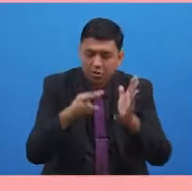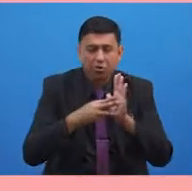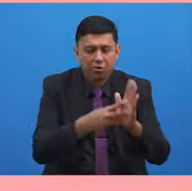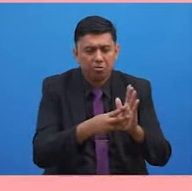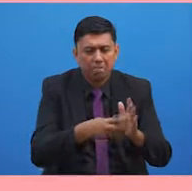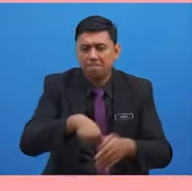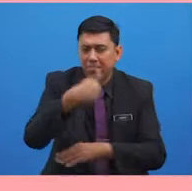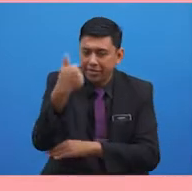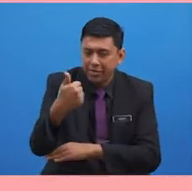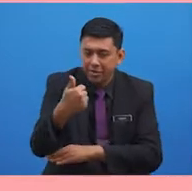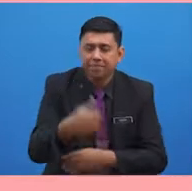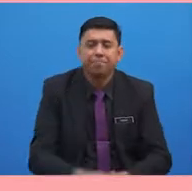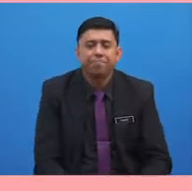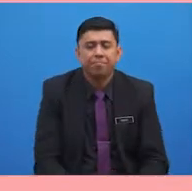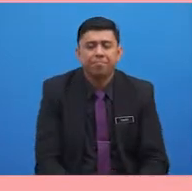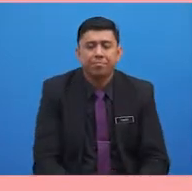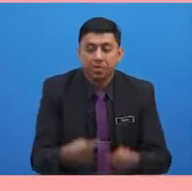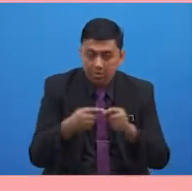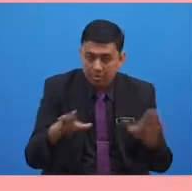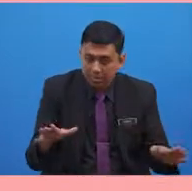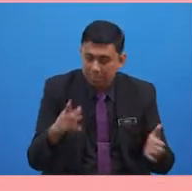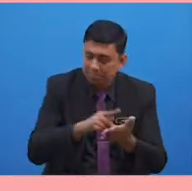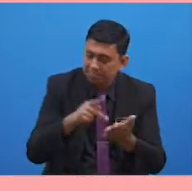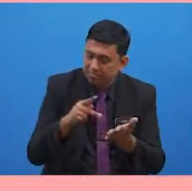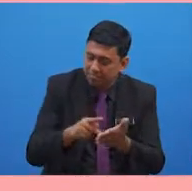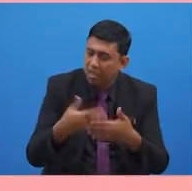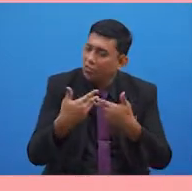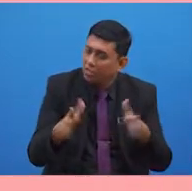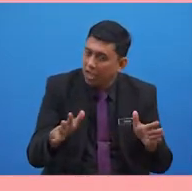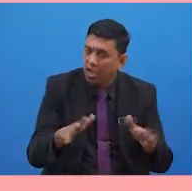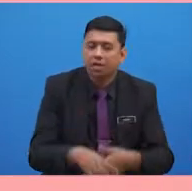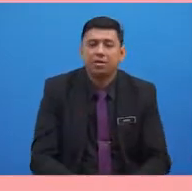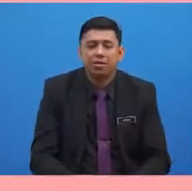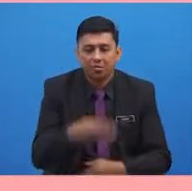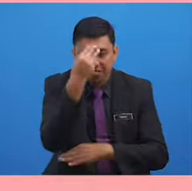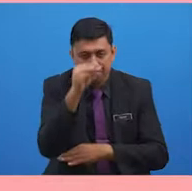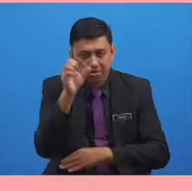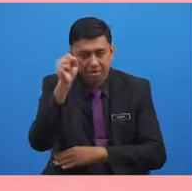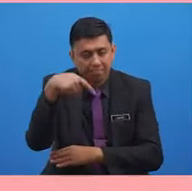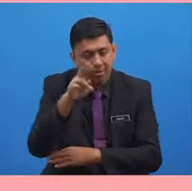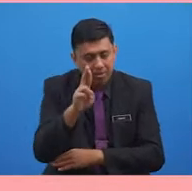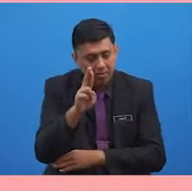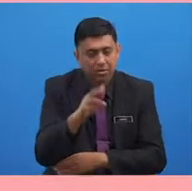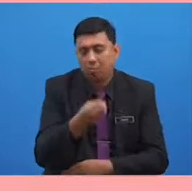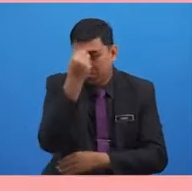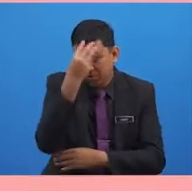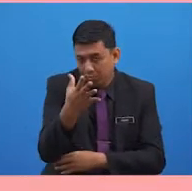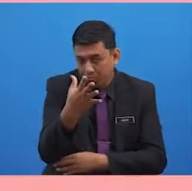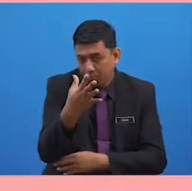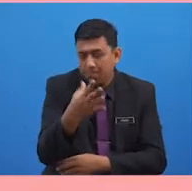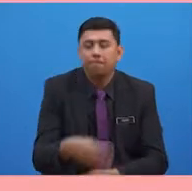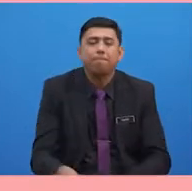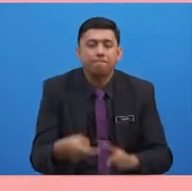yang memenangi pilihan raya. Setelah pengiraan undi selesai, maka SPR akan